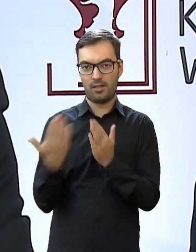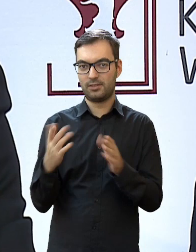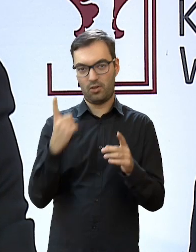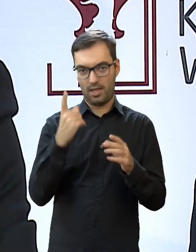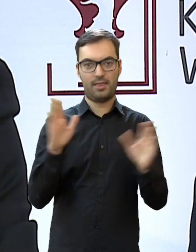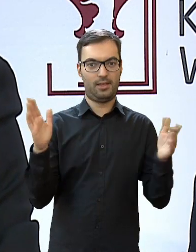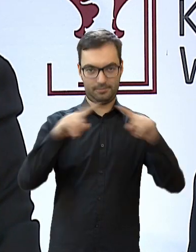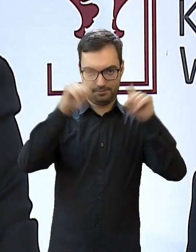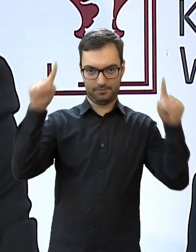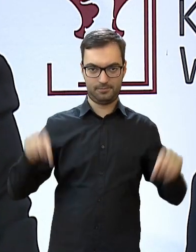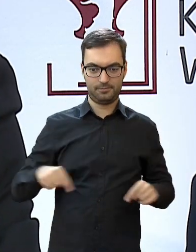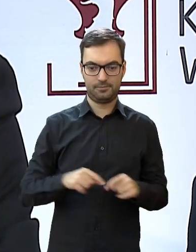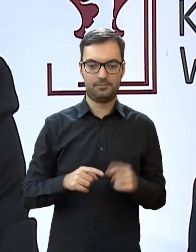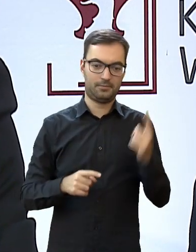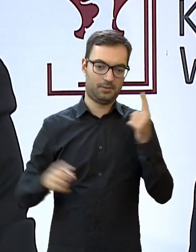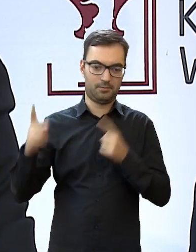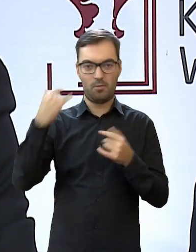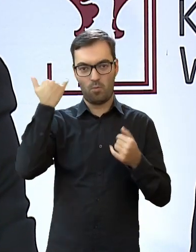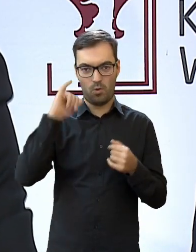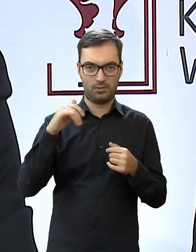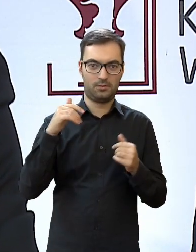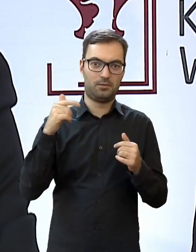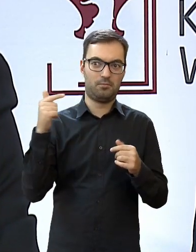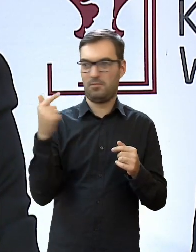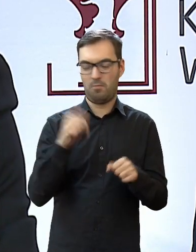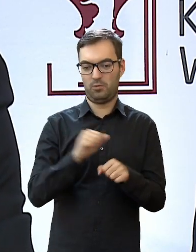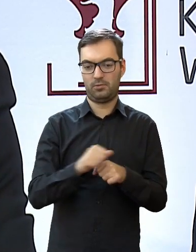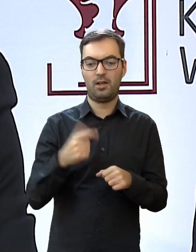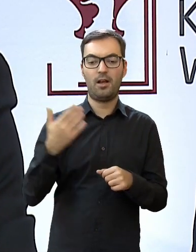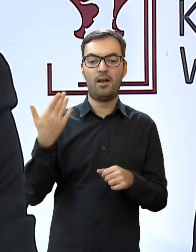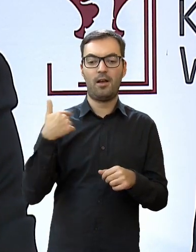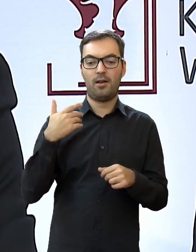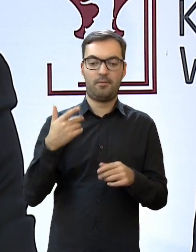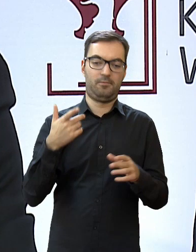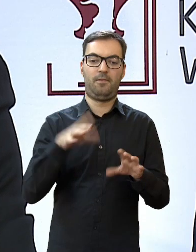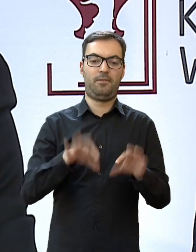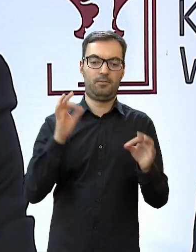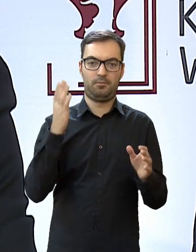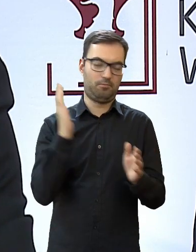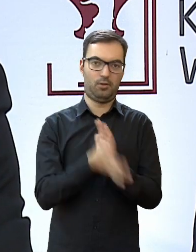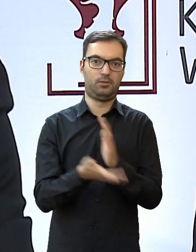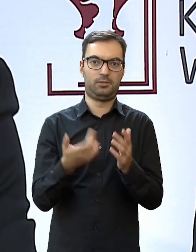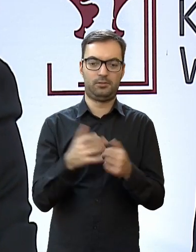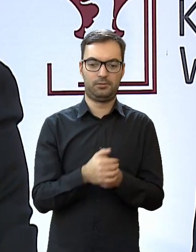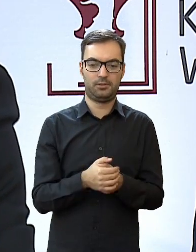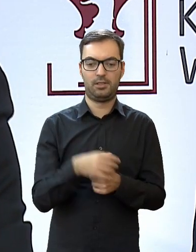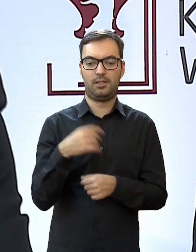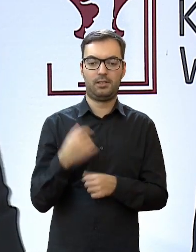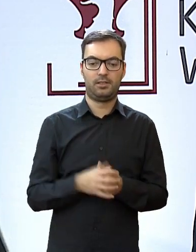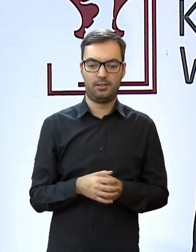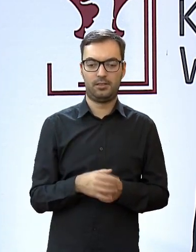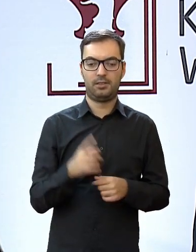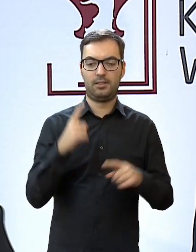tylko pojedyncza, to tych błędów być nie powinno, bo wyborca miał prosty wybór. Miał postawić